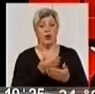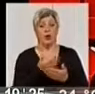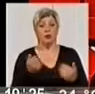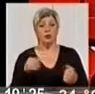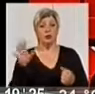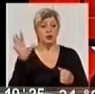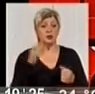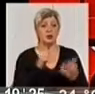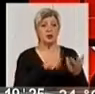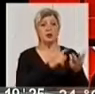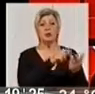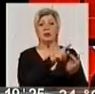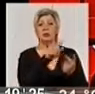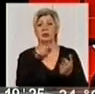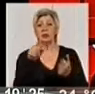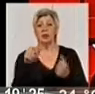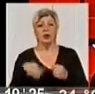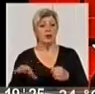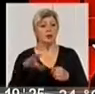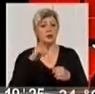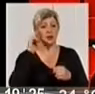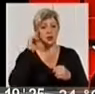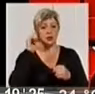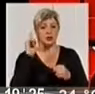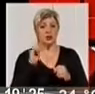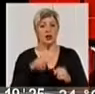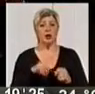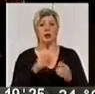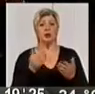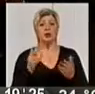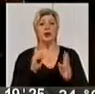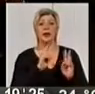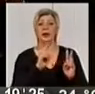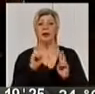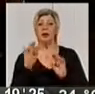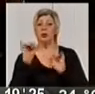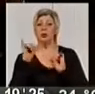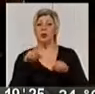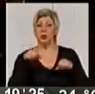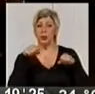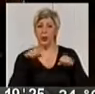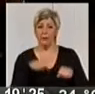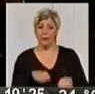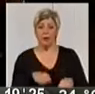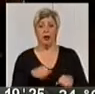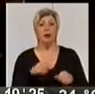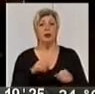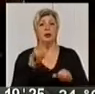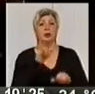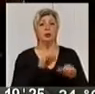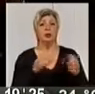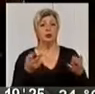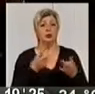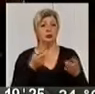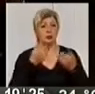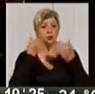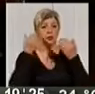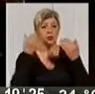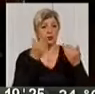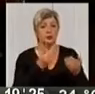обізнані, тому що всі знають, де їх права, куди треба звернутися. Це робить батьки, да? Так, ну, безумовно. І куди треба звернутися.